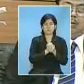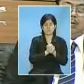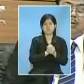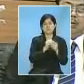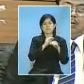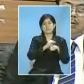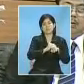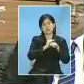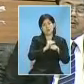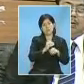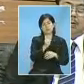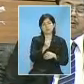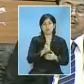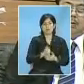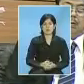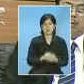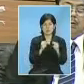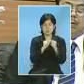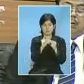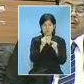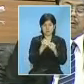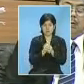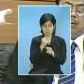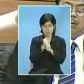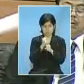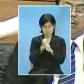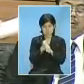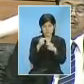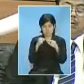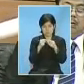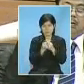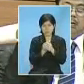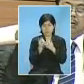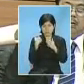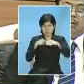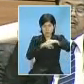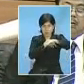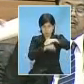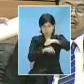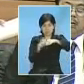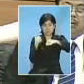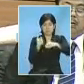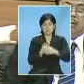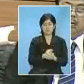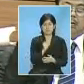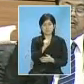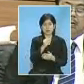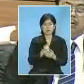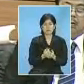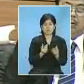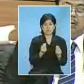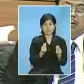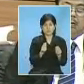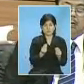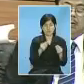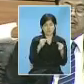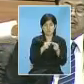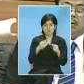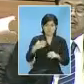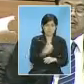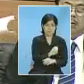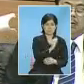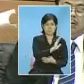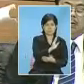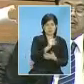ใหญ่นะครับเอาลงไปอยู่ใต้คลองเนี่ยมันไม่จำเป็นที่จะต้องไปเวียนคืนที่ฮะเพราะเขตคลองต่างๆที่กว้างเนี่ยก็